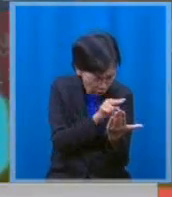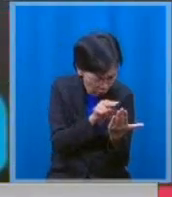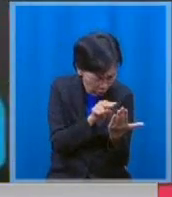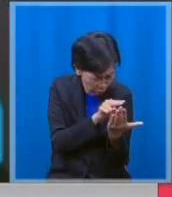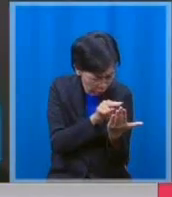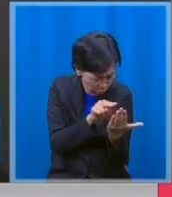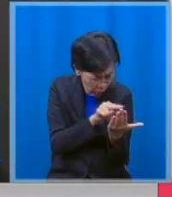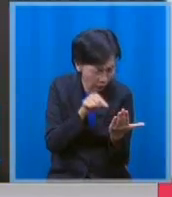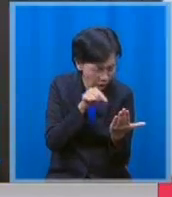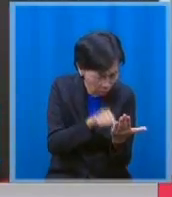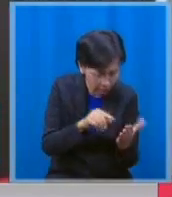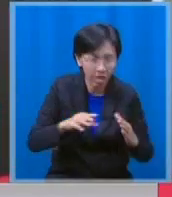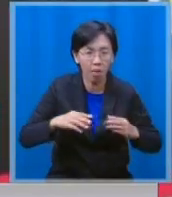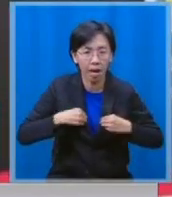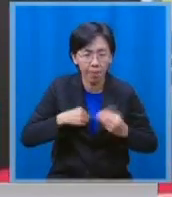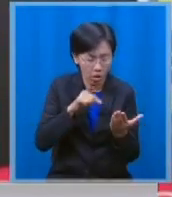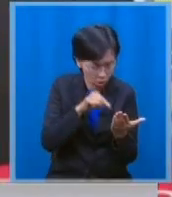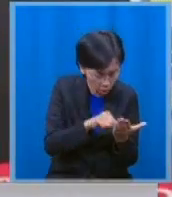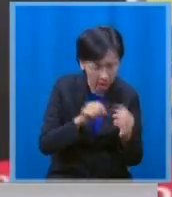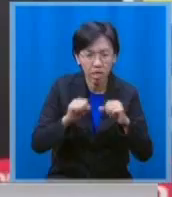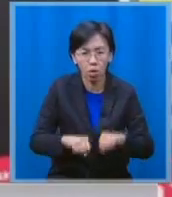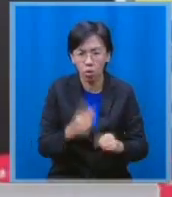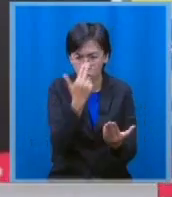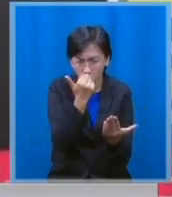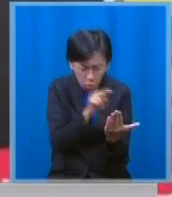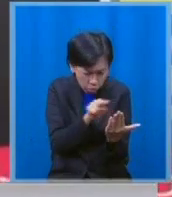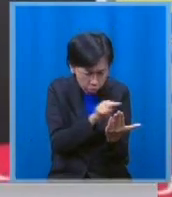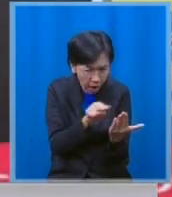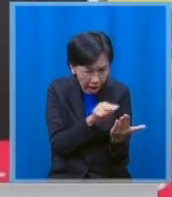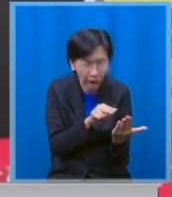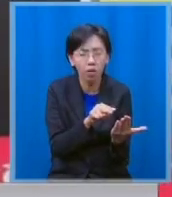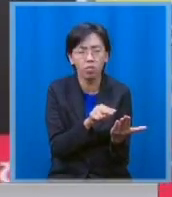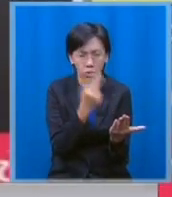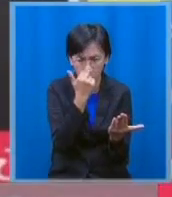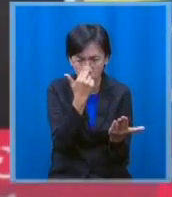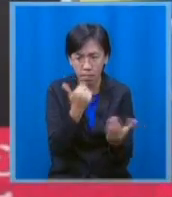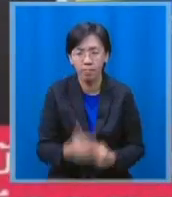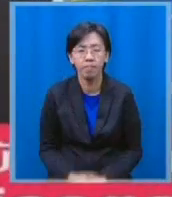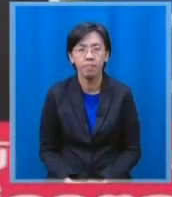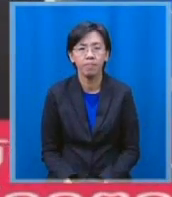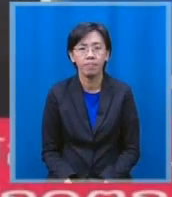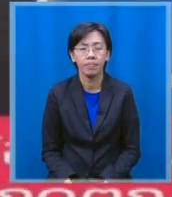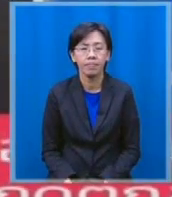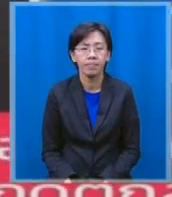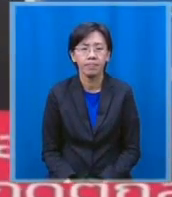จะกดยอมรับหรือตกลงเพื่อที่จะดำเนินการใดๆค่ะเตือนภัย